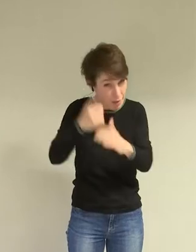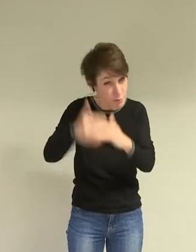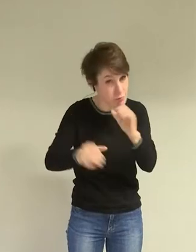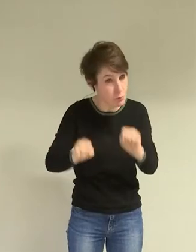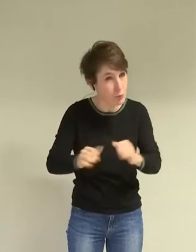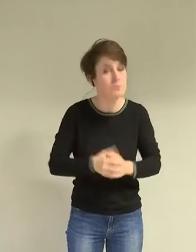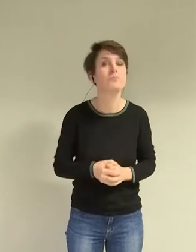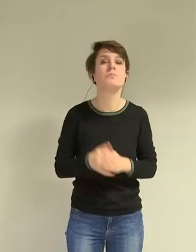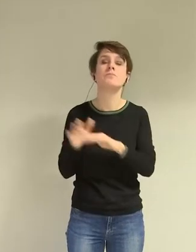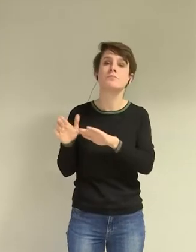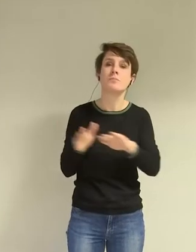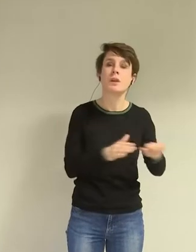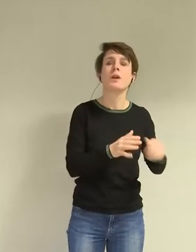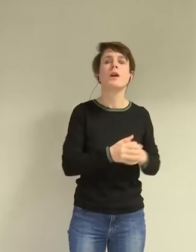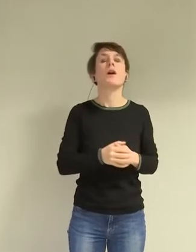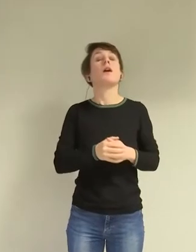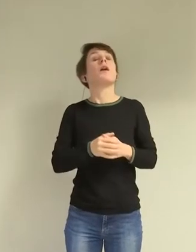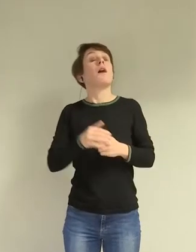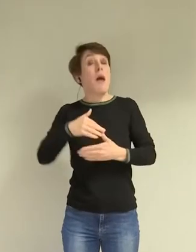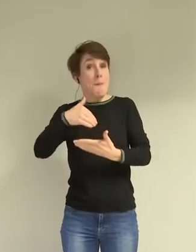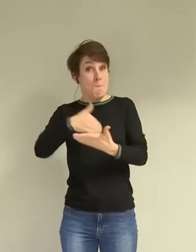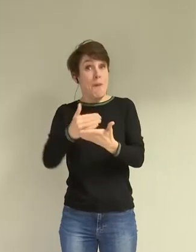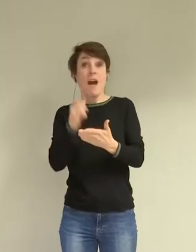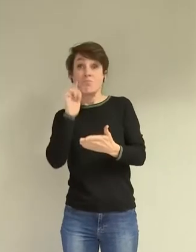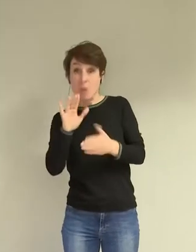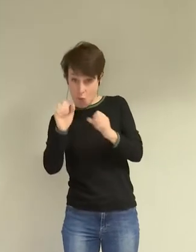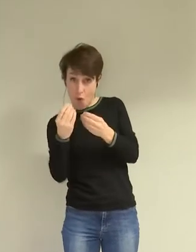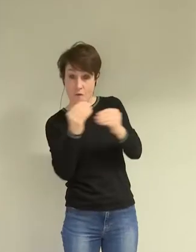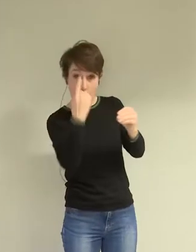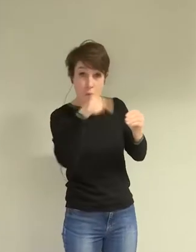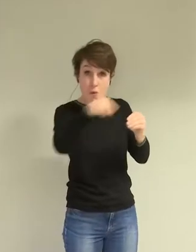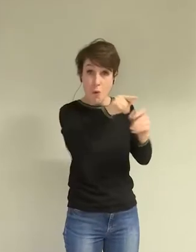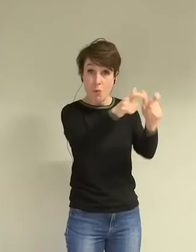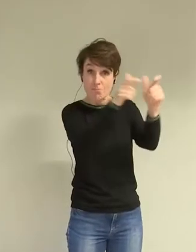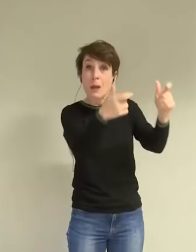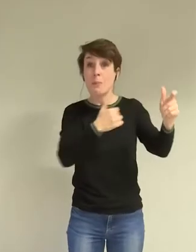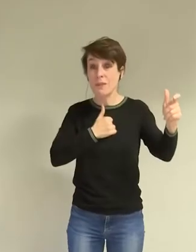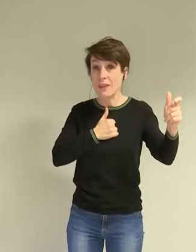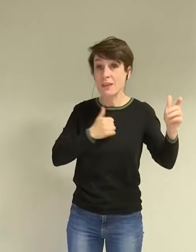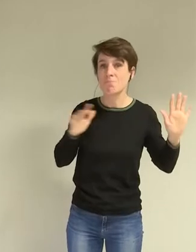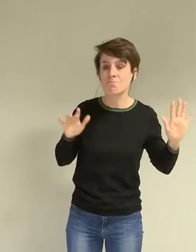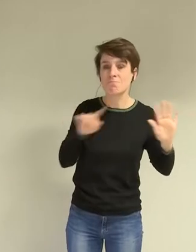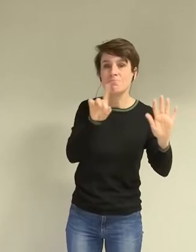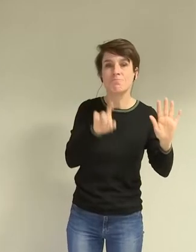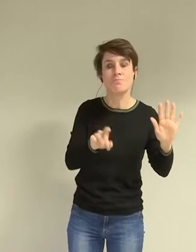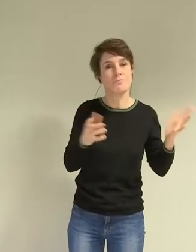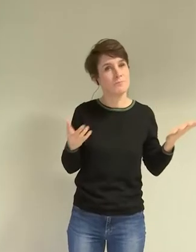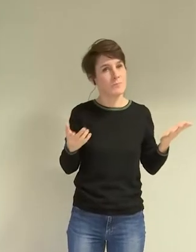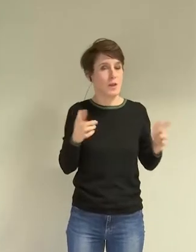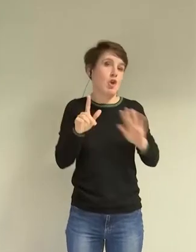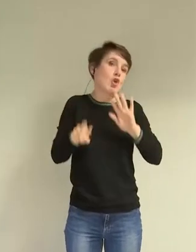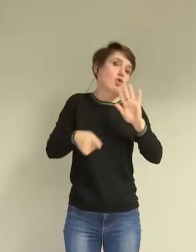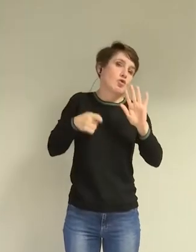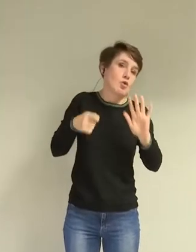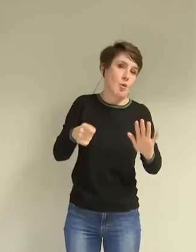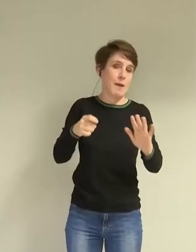pourrait-elle se faire au profit d'un acheteur privé en effet la métropole qui exerce la compétence logement sur notre territoire serait a priori logiquement